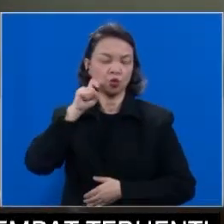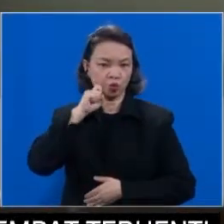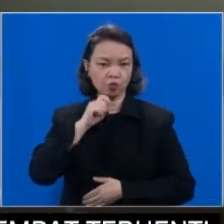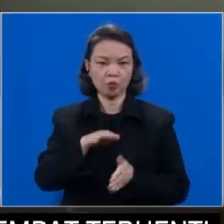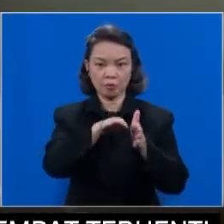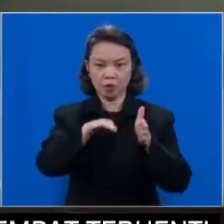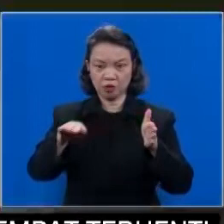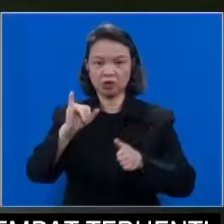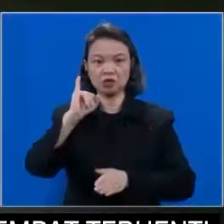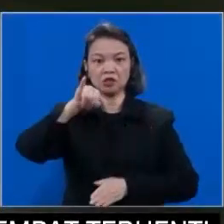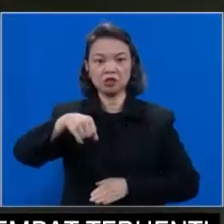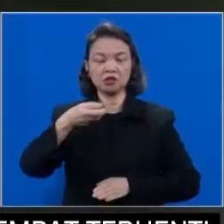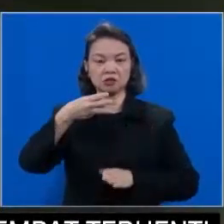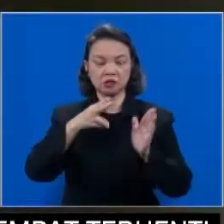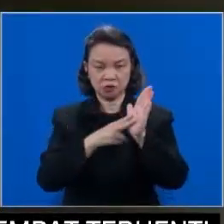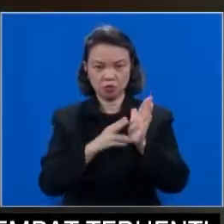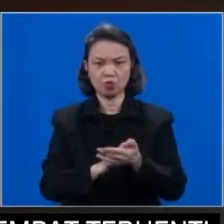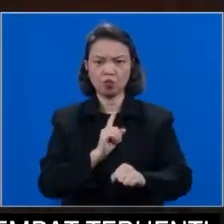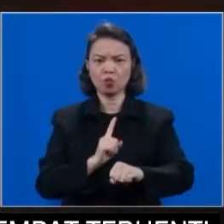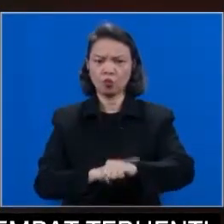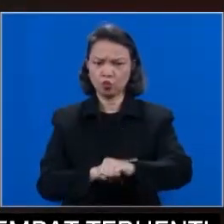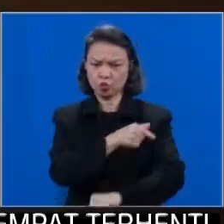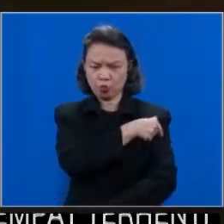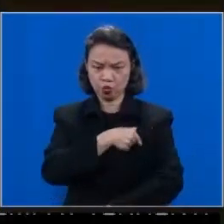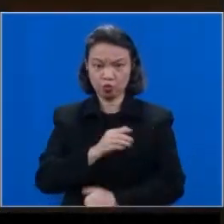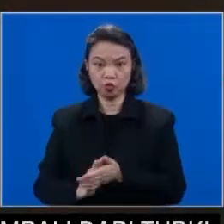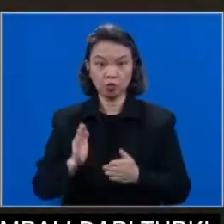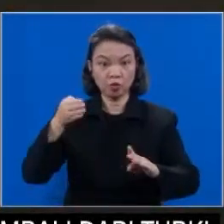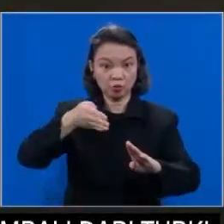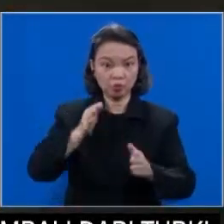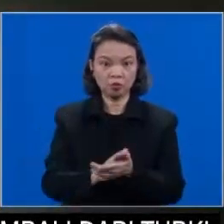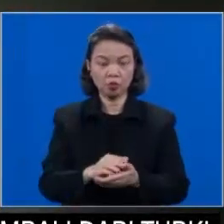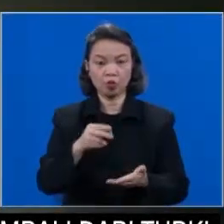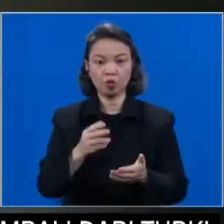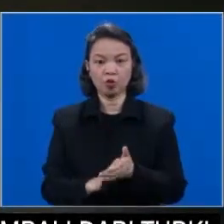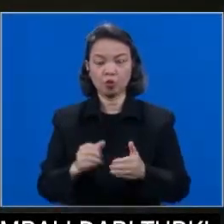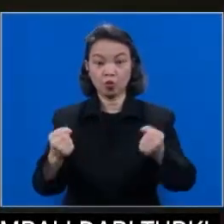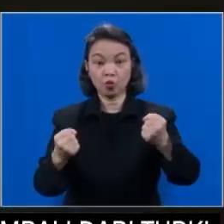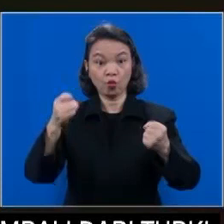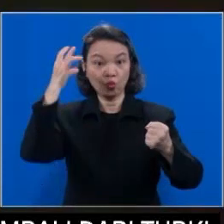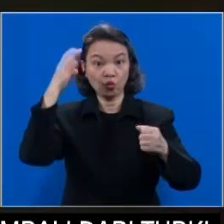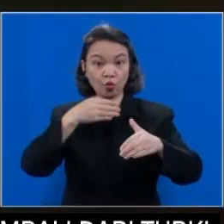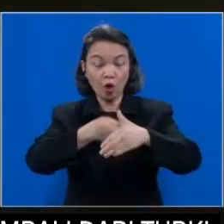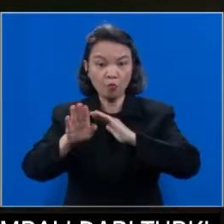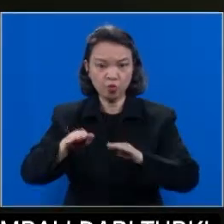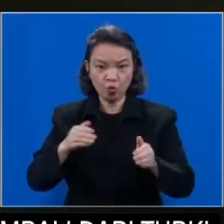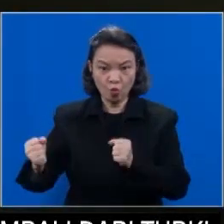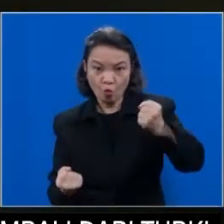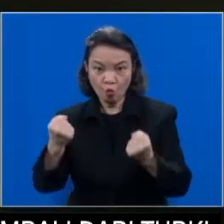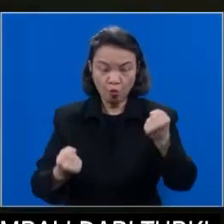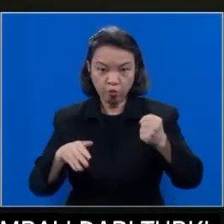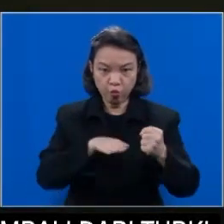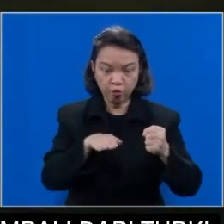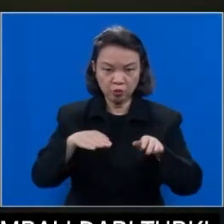Ijen saat didekati petugas pengemudi justru kabur saat dikejar polisi pengemudi menabrak seorang pengendara motor